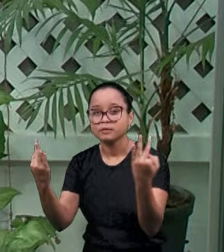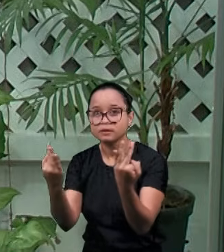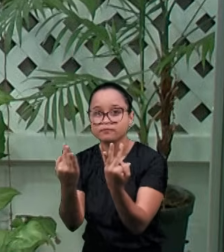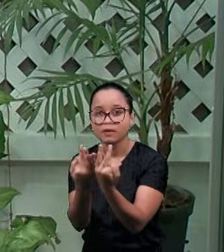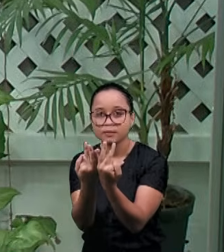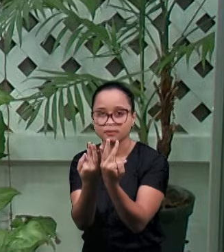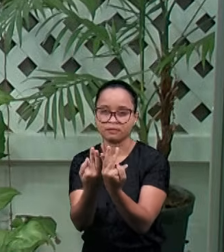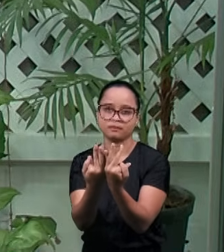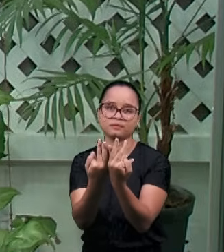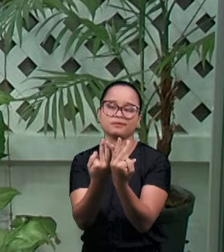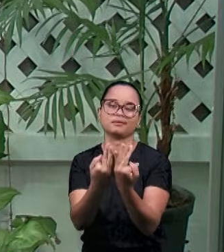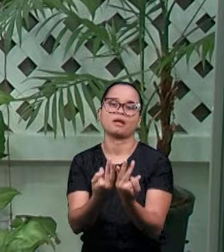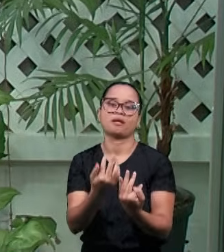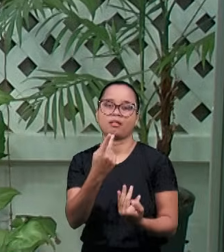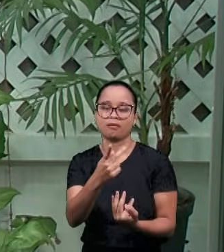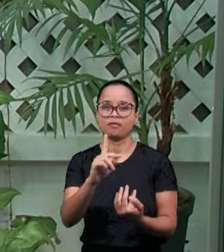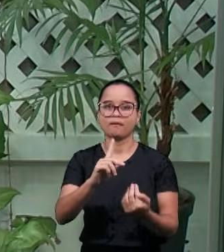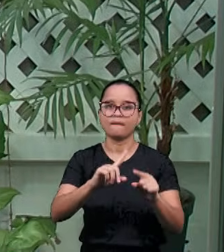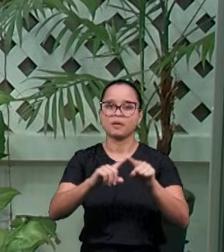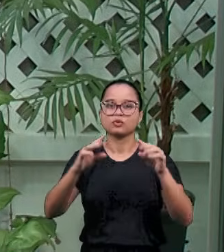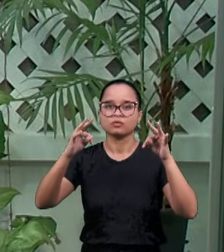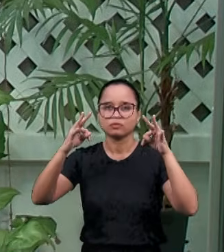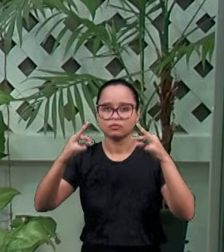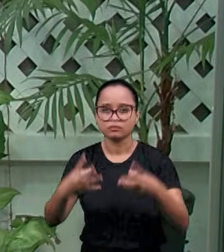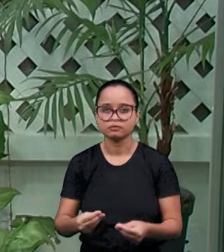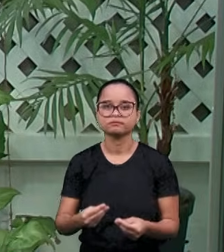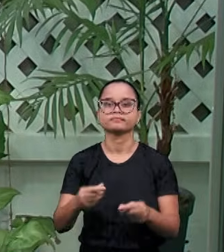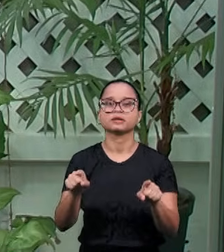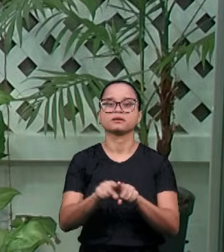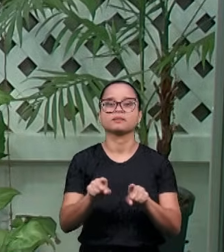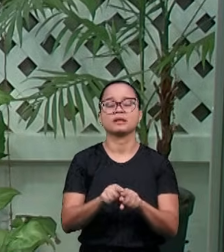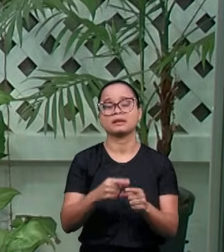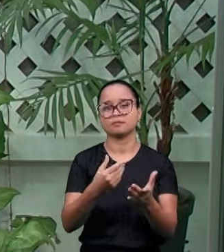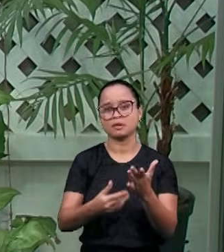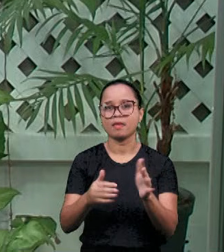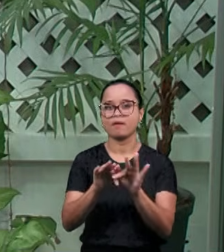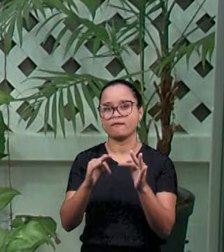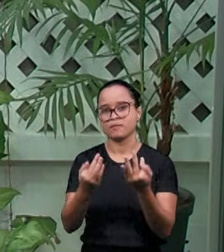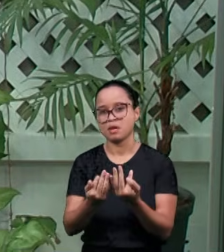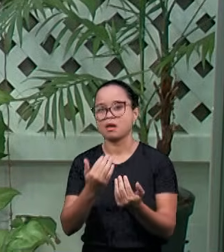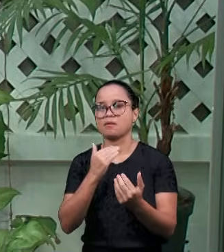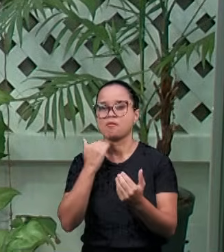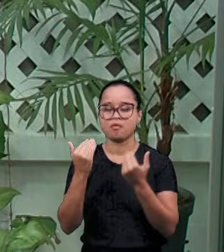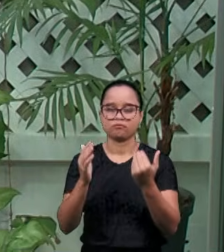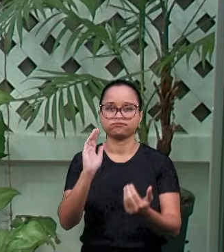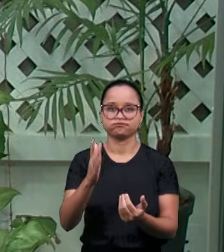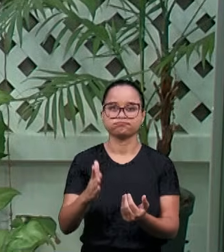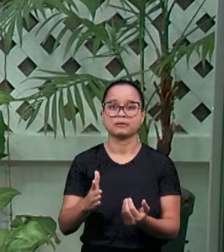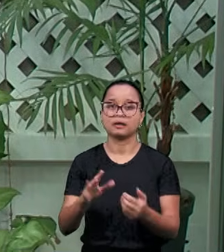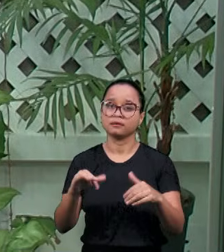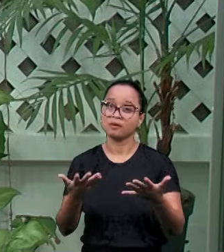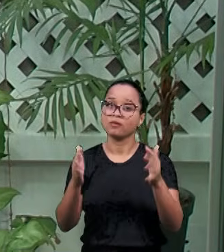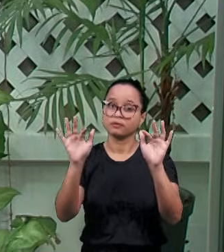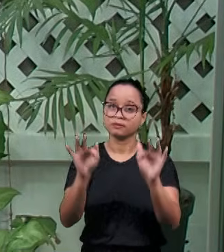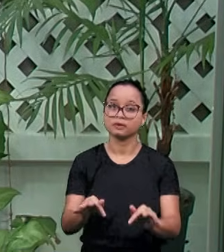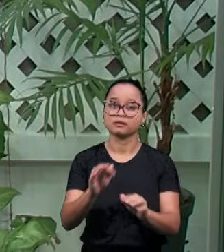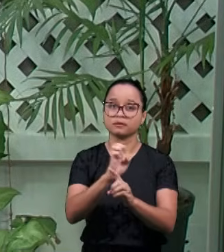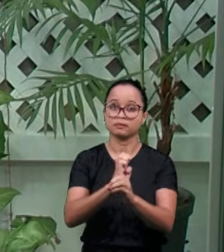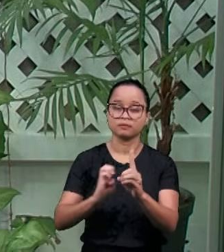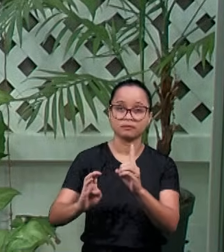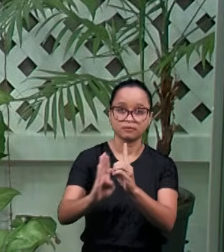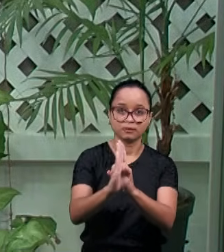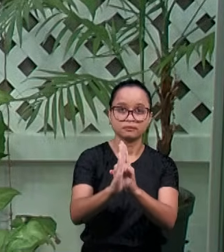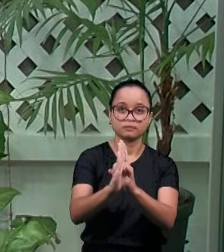famille de la sœur, mais tous ceux qui ont perdu des êtres chers. Ainsi, nous finissons ce moment, cette école